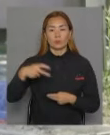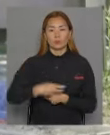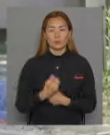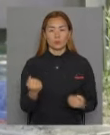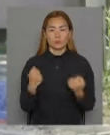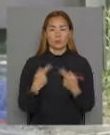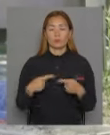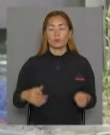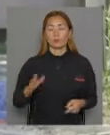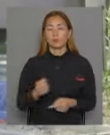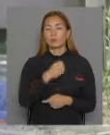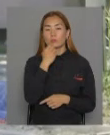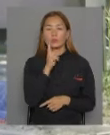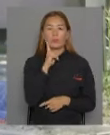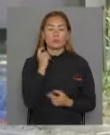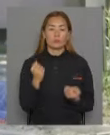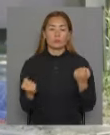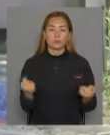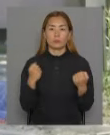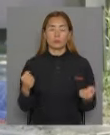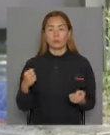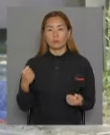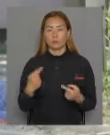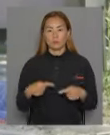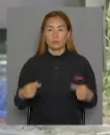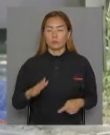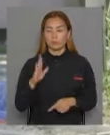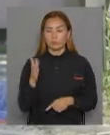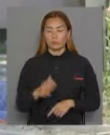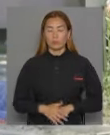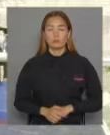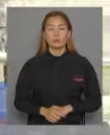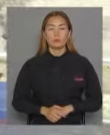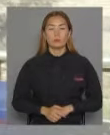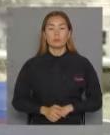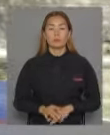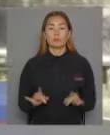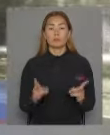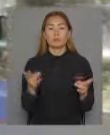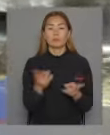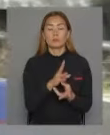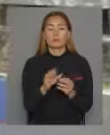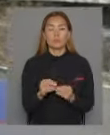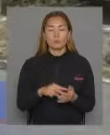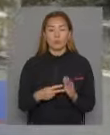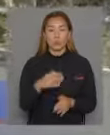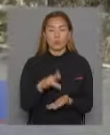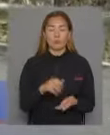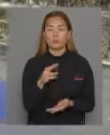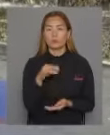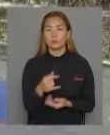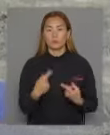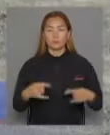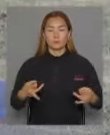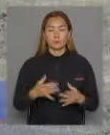тренажерные также, чтобы занимались как бы спортом и также и пожилые люди. Стоит отметить, что в этом году по городу Атрау в